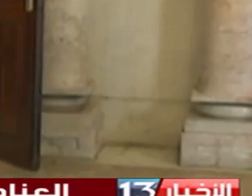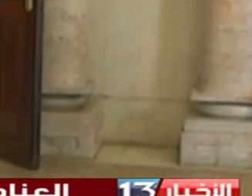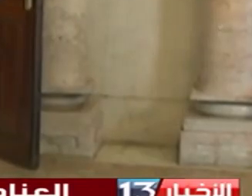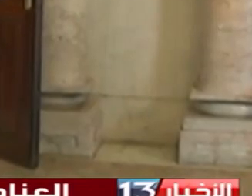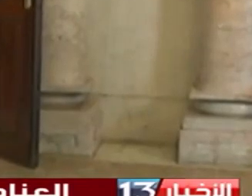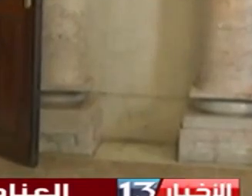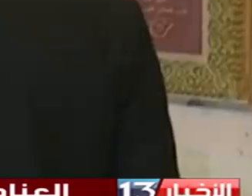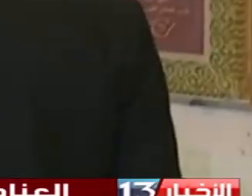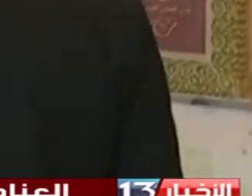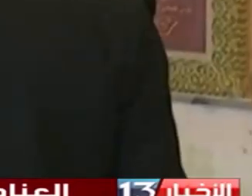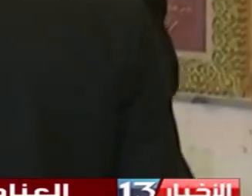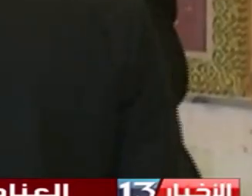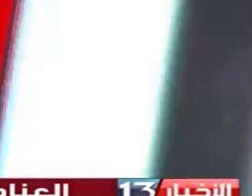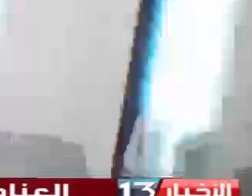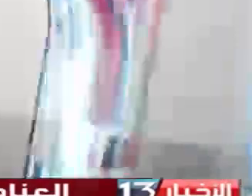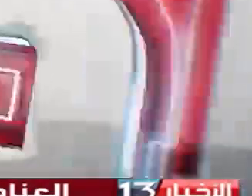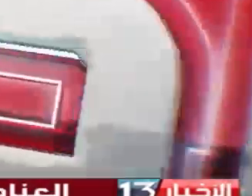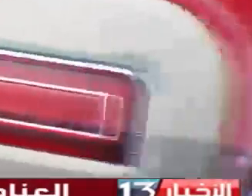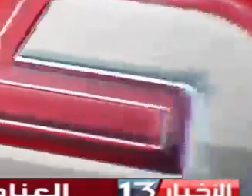تشكيل الحكومه القادمه